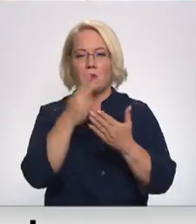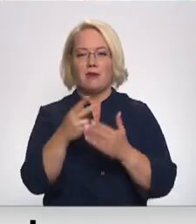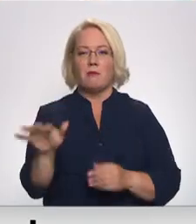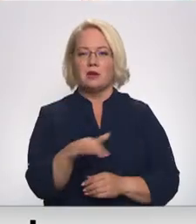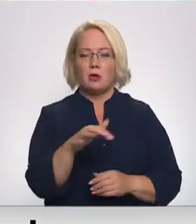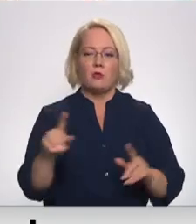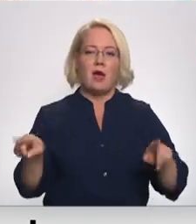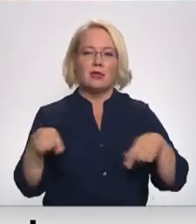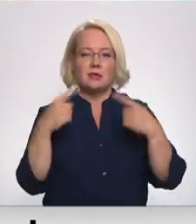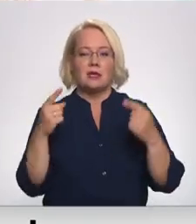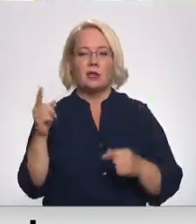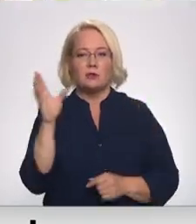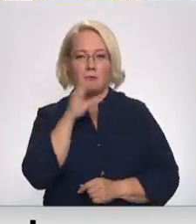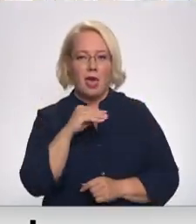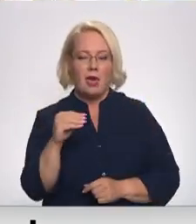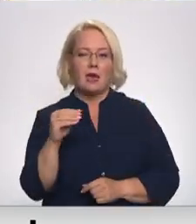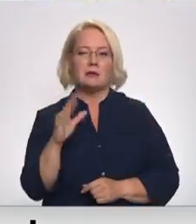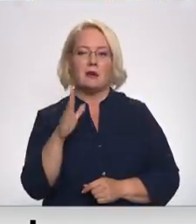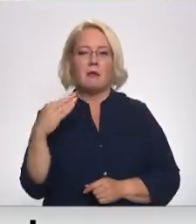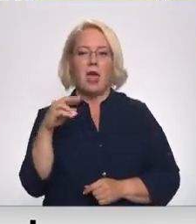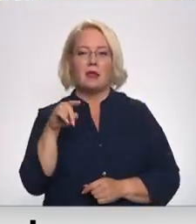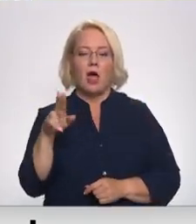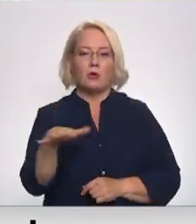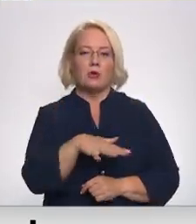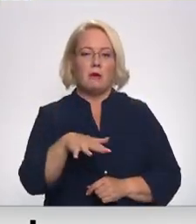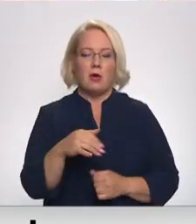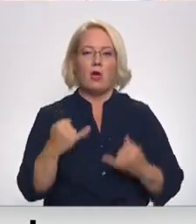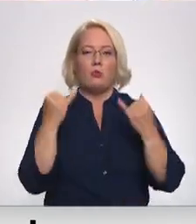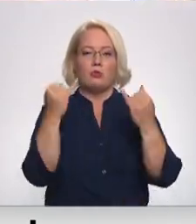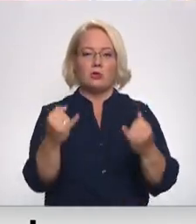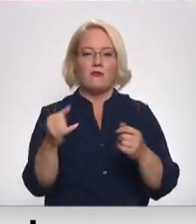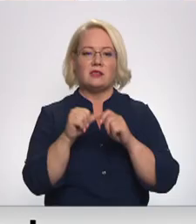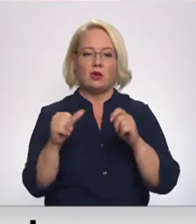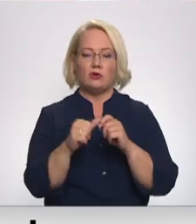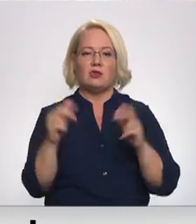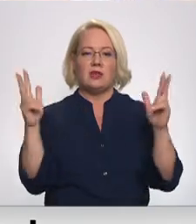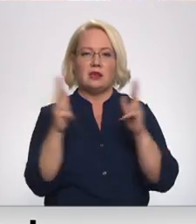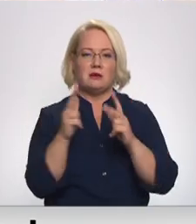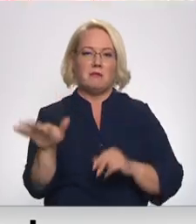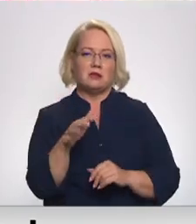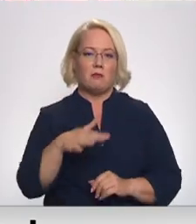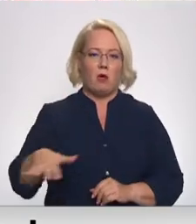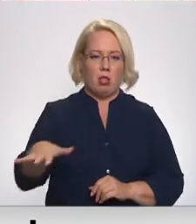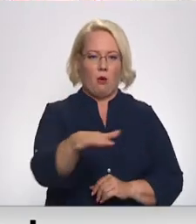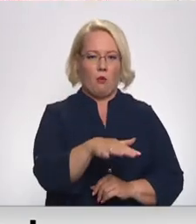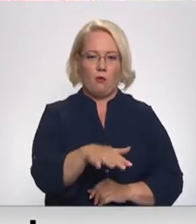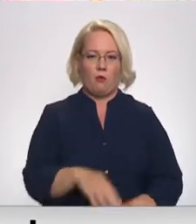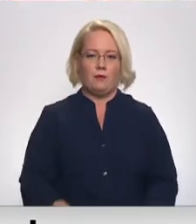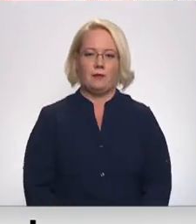basketbolam un attīstīt viņu spējas, Bertānu ģimene uzdāvinājis siguldiešiem 3x3 basketbola laukumu.